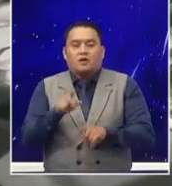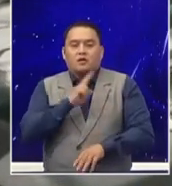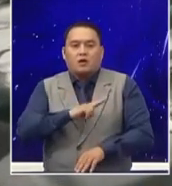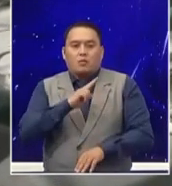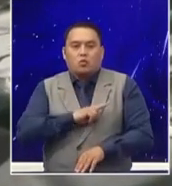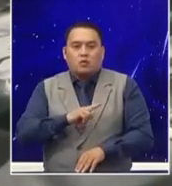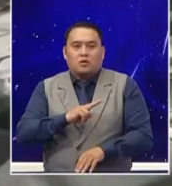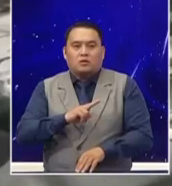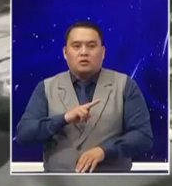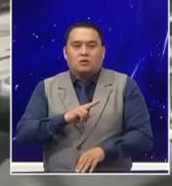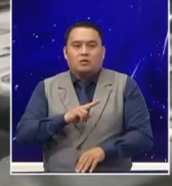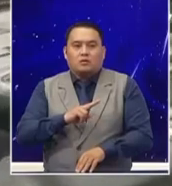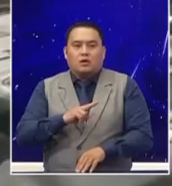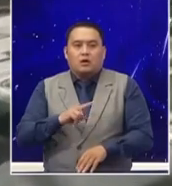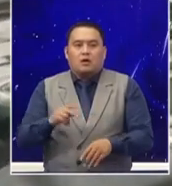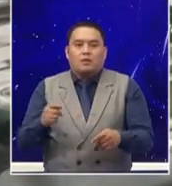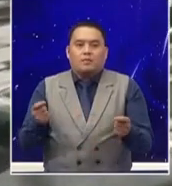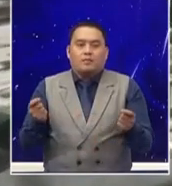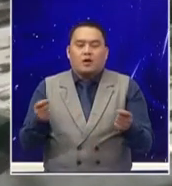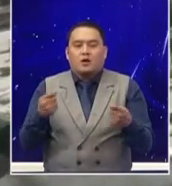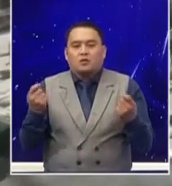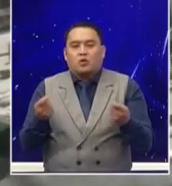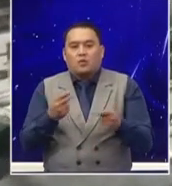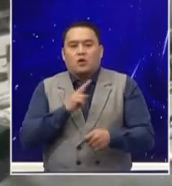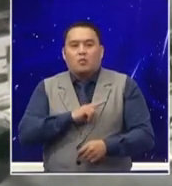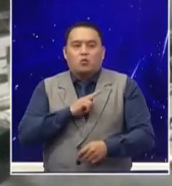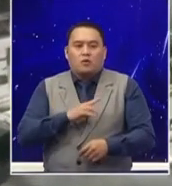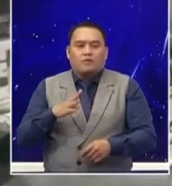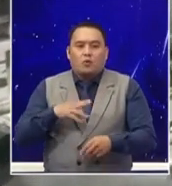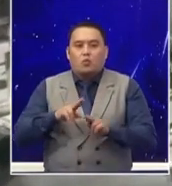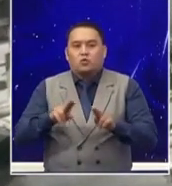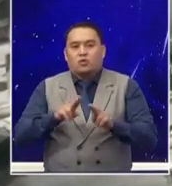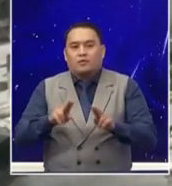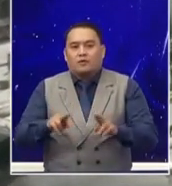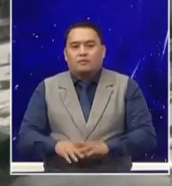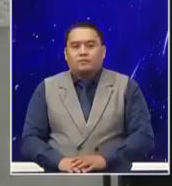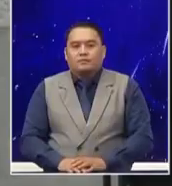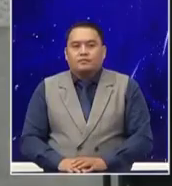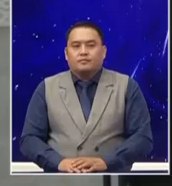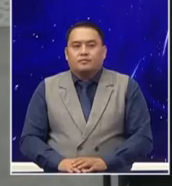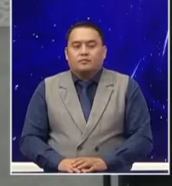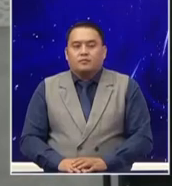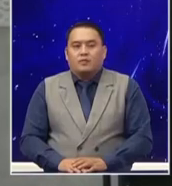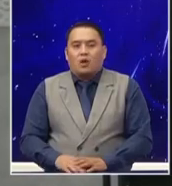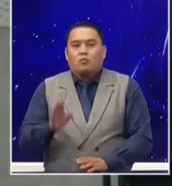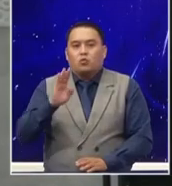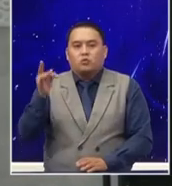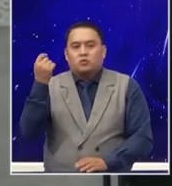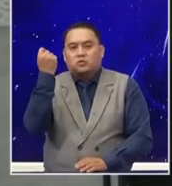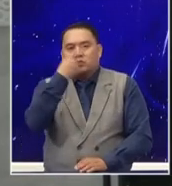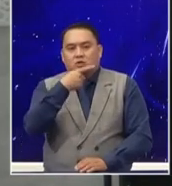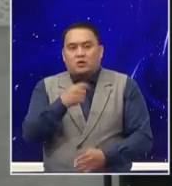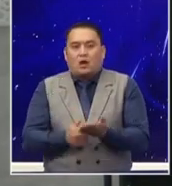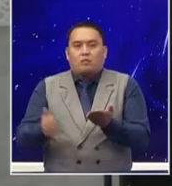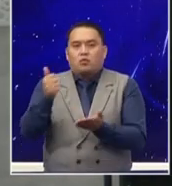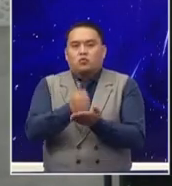работала на базах отдыха в Северном побережье. До этого была преподаватель. Скоро станут известны имена